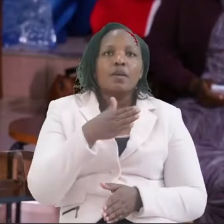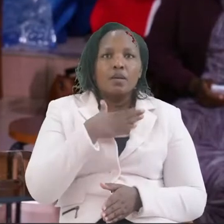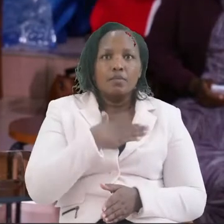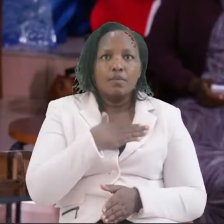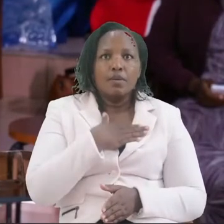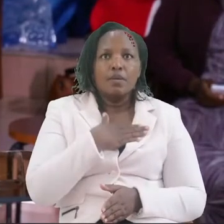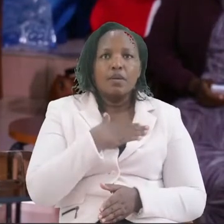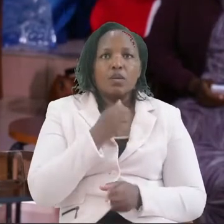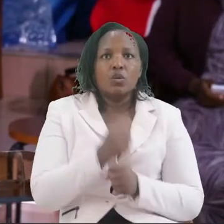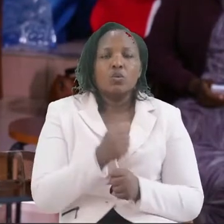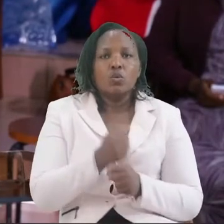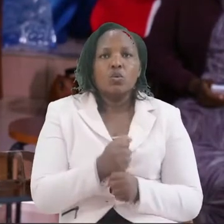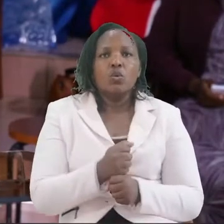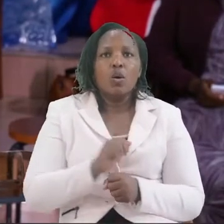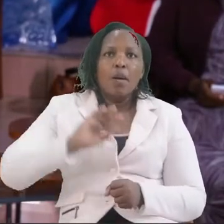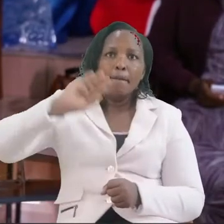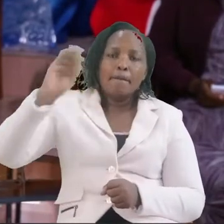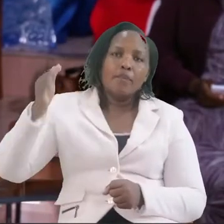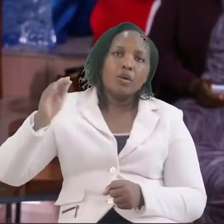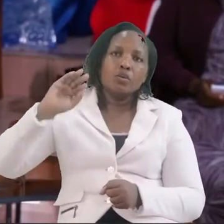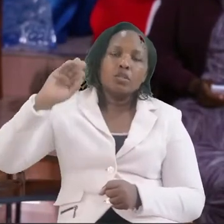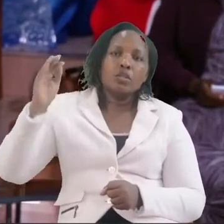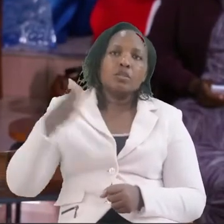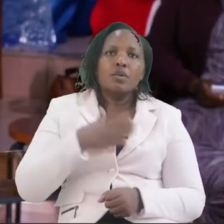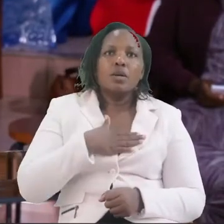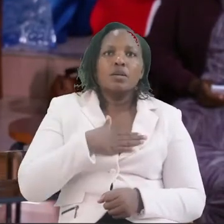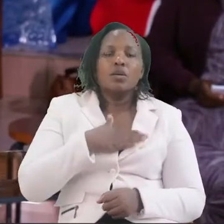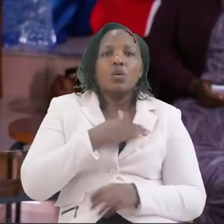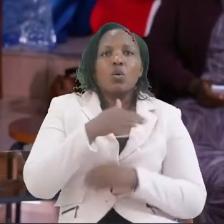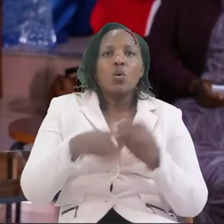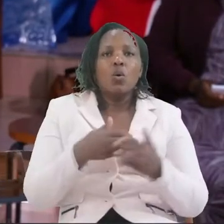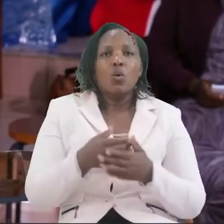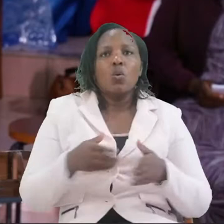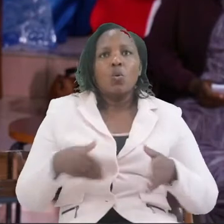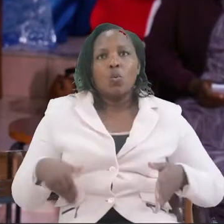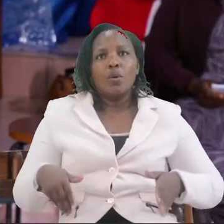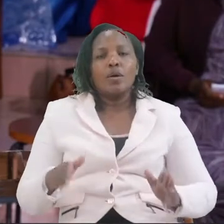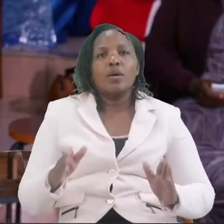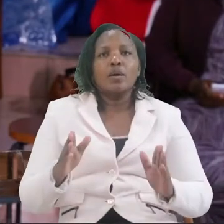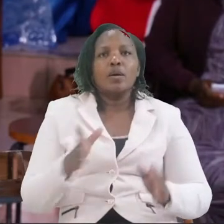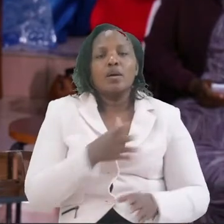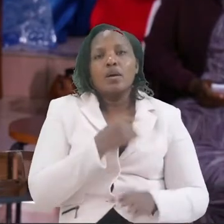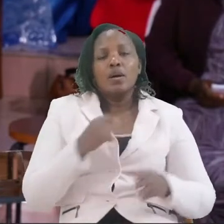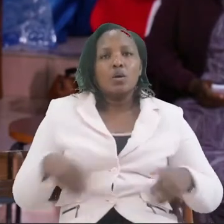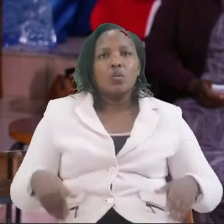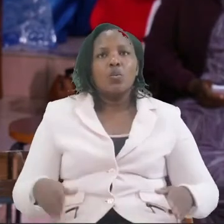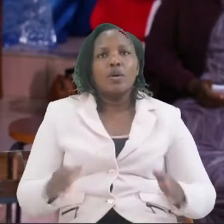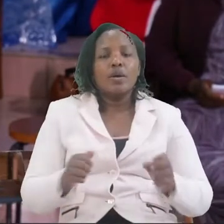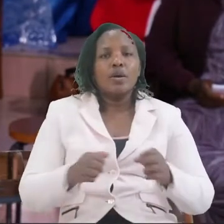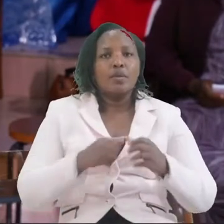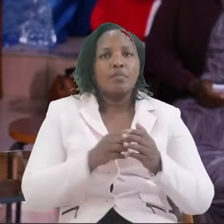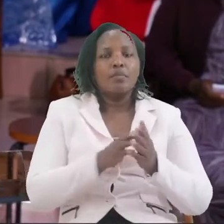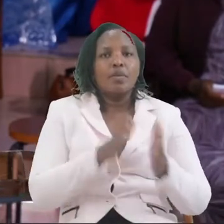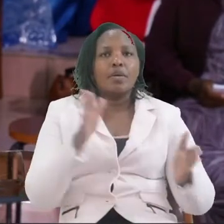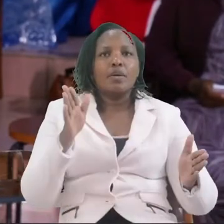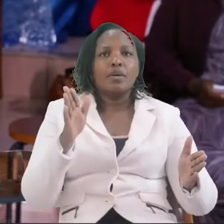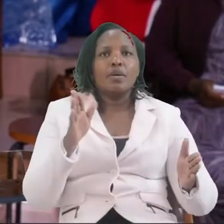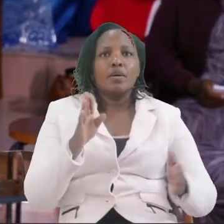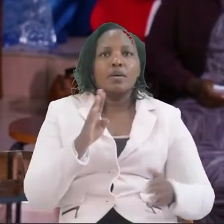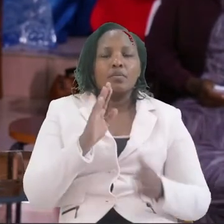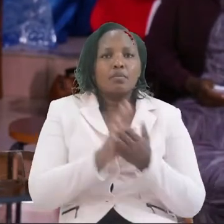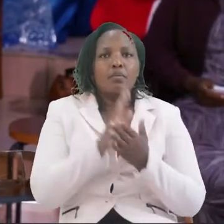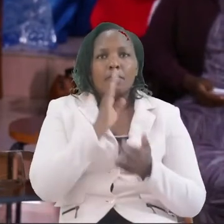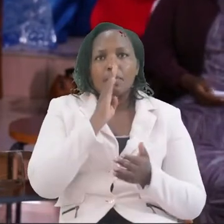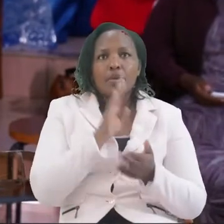Nami nitafanya milima yangu yote kuwa njia, na njia kuu zangu